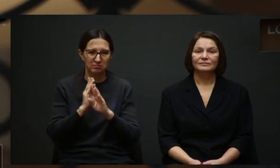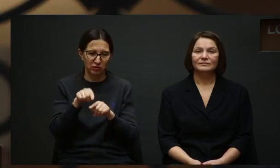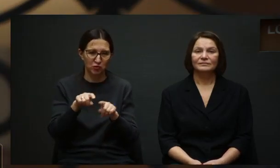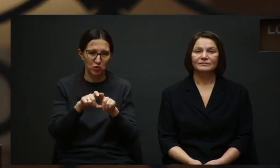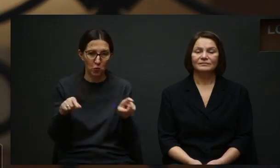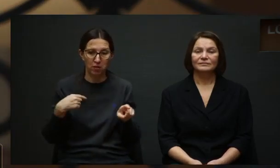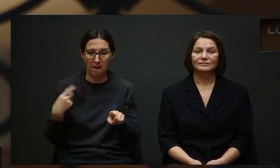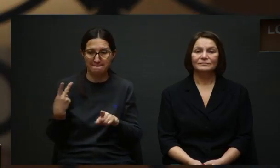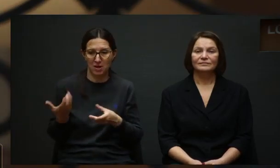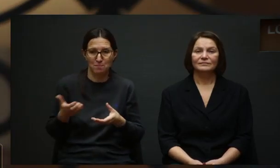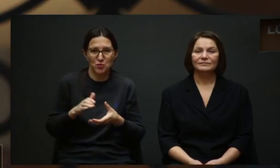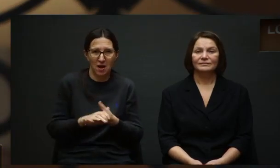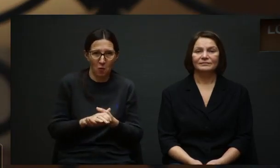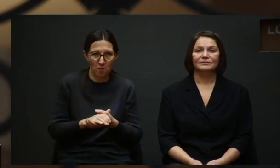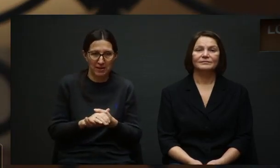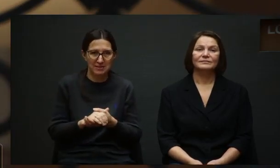мы